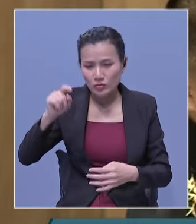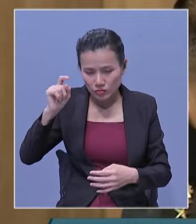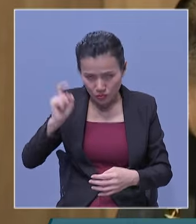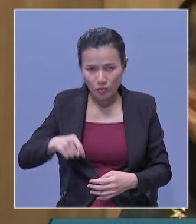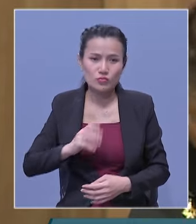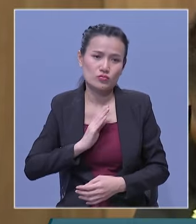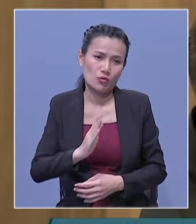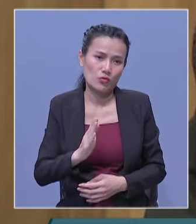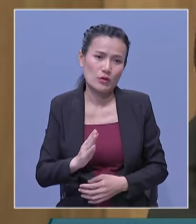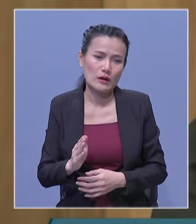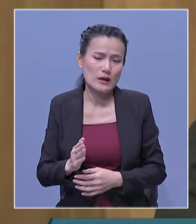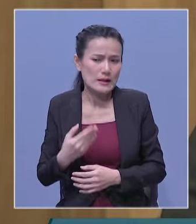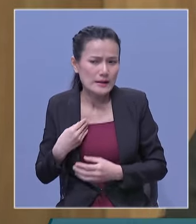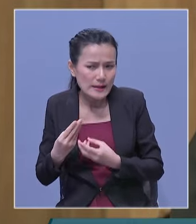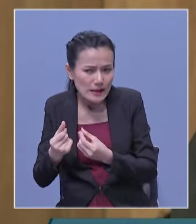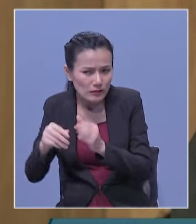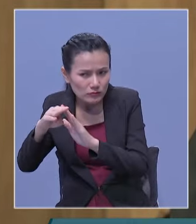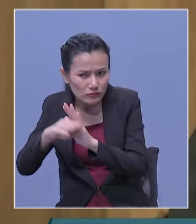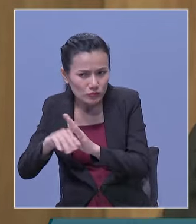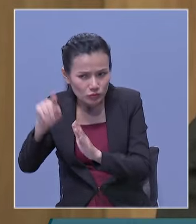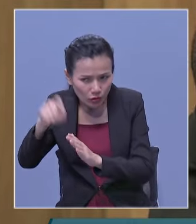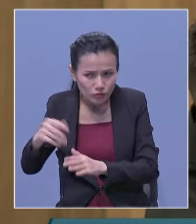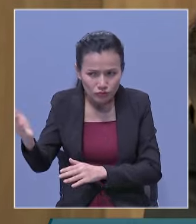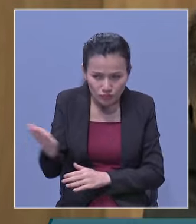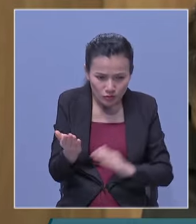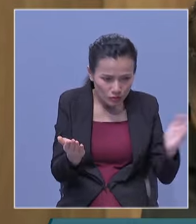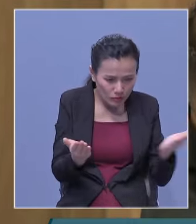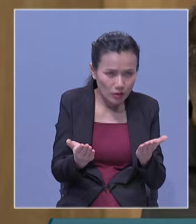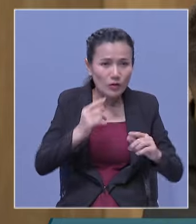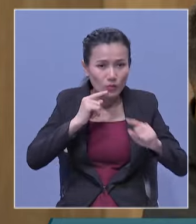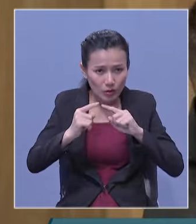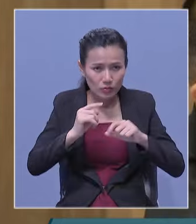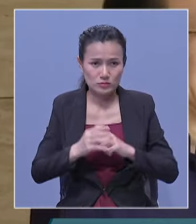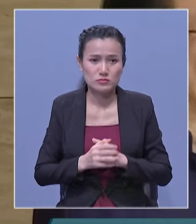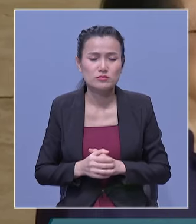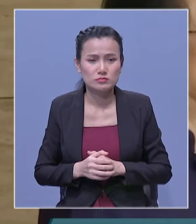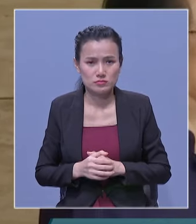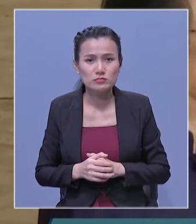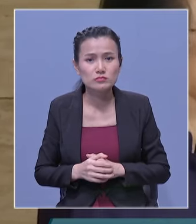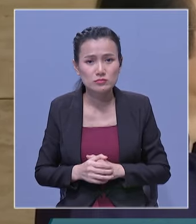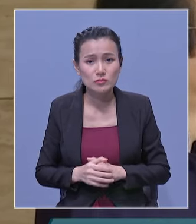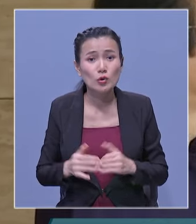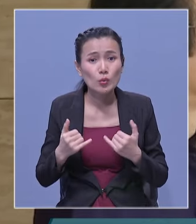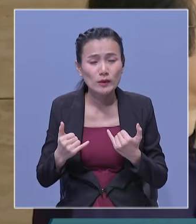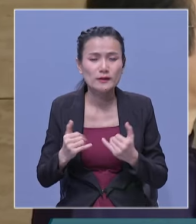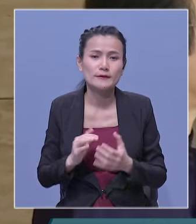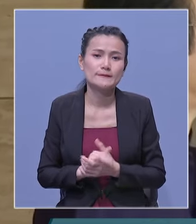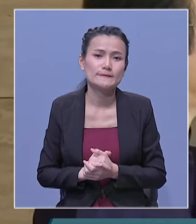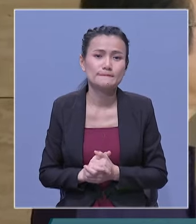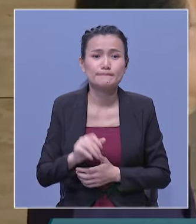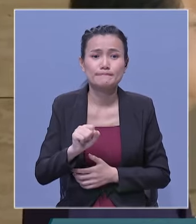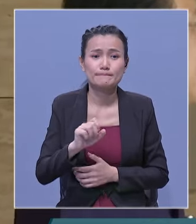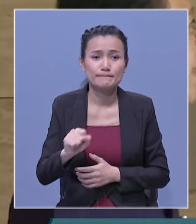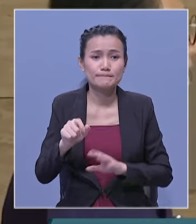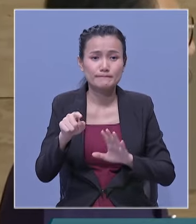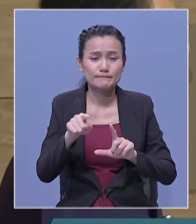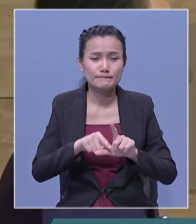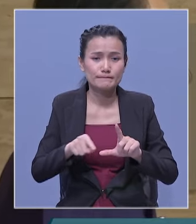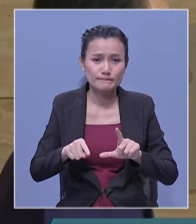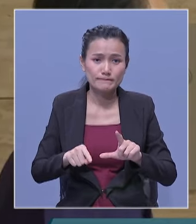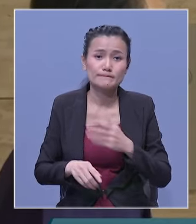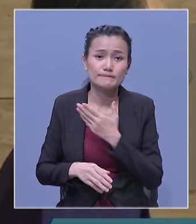ถ้าเป็นแบบนี้เรื่องไม่จบแน่นอนค่ะส่วนความเคลื่อนไหวอื่นๆนะคะวันนี้นายเท่าพิภพลิ้นจิตกรส.ส.พรรคก้าว